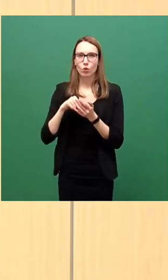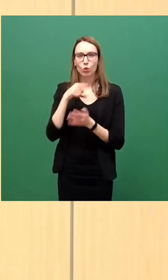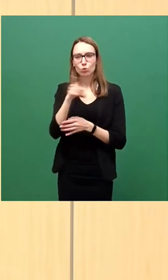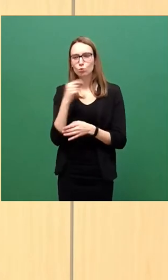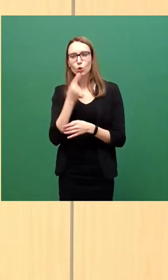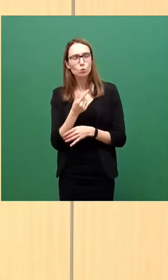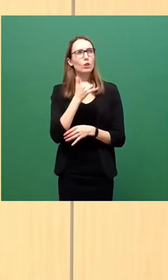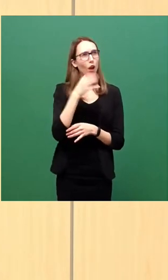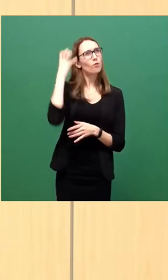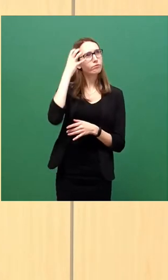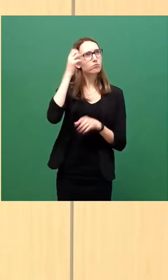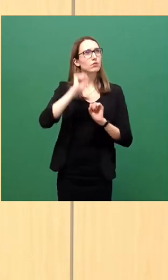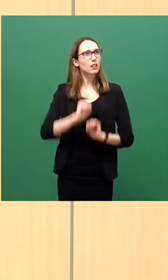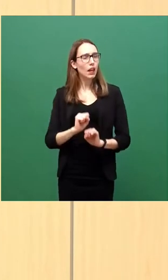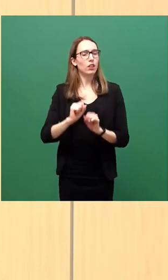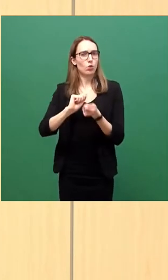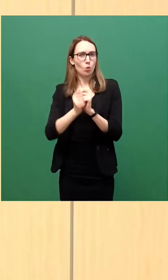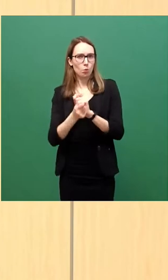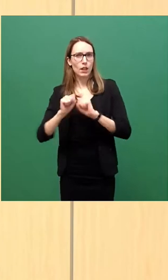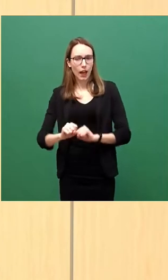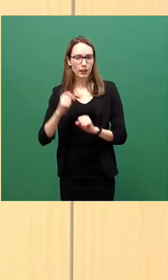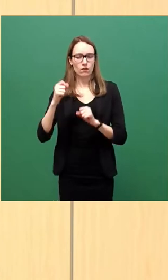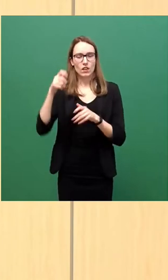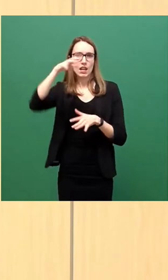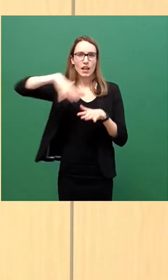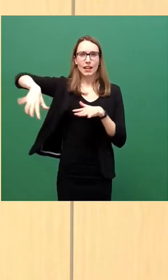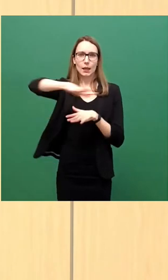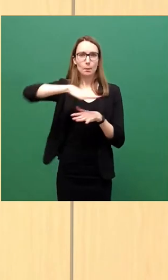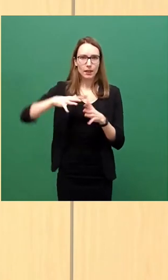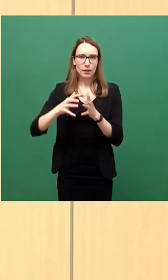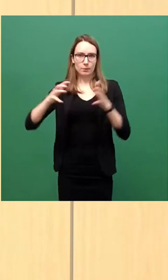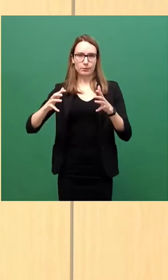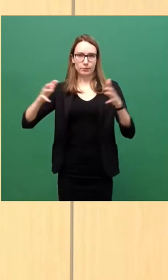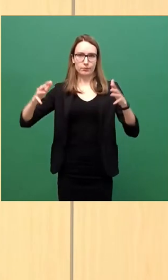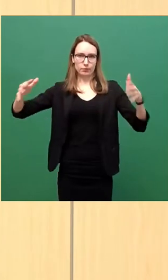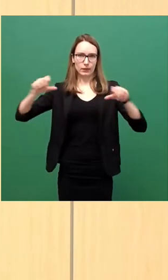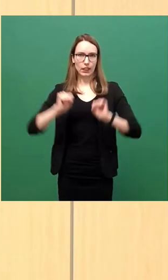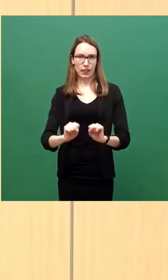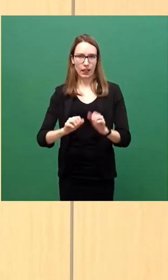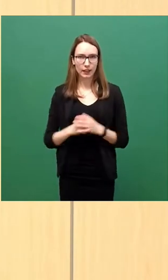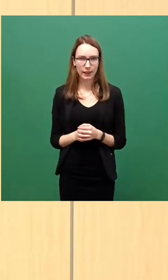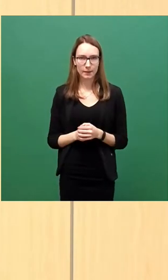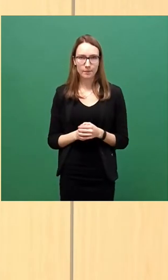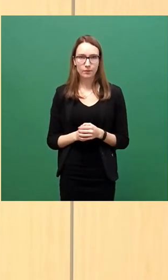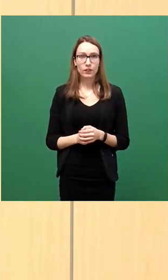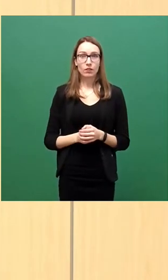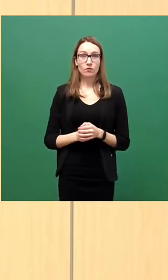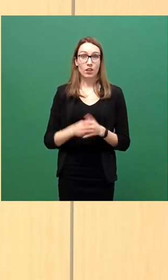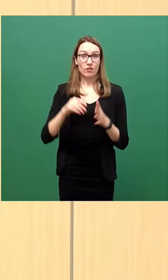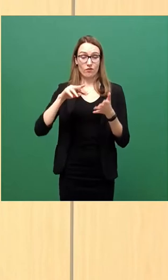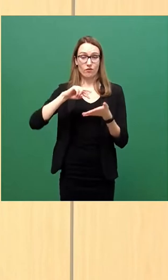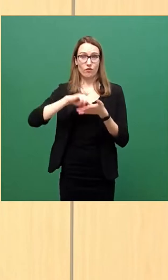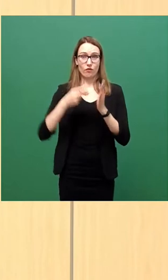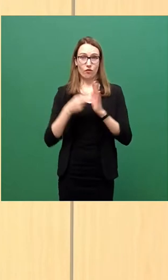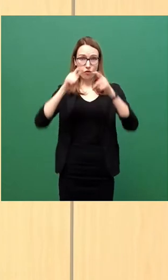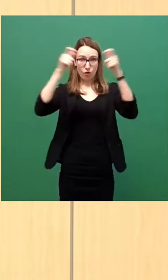dann das Gebiet und können es entsprechend erweitern. Denn wer diese Vorlage ablehnt, der lehnt